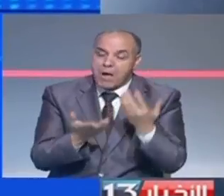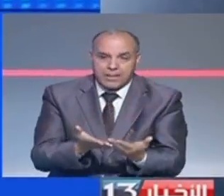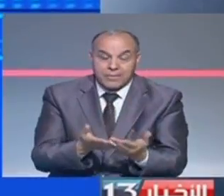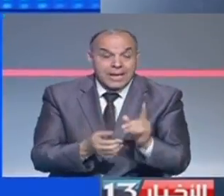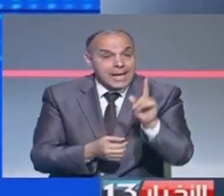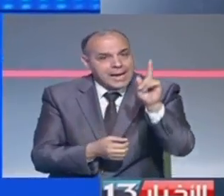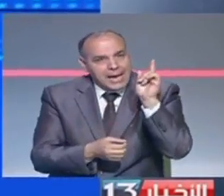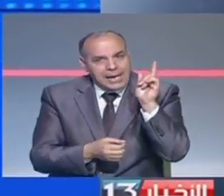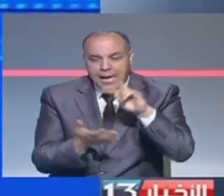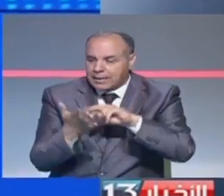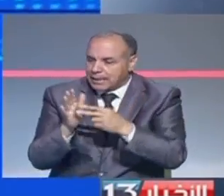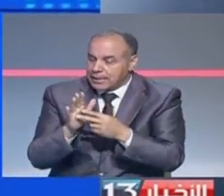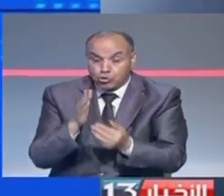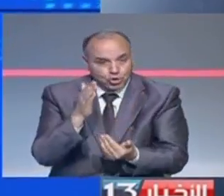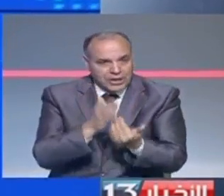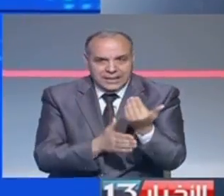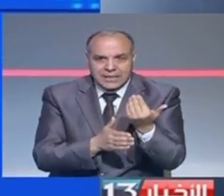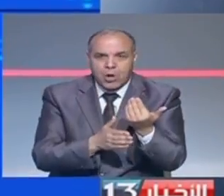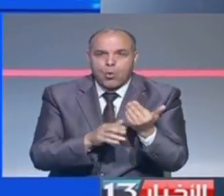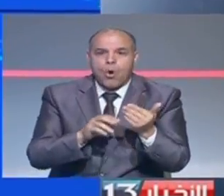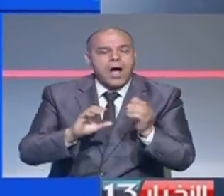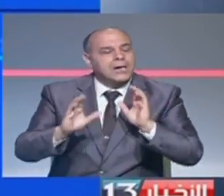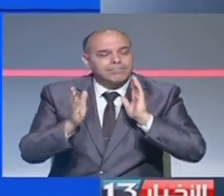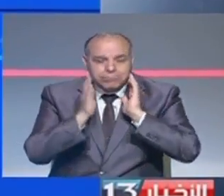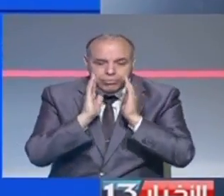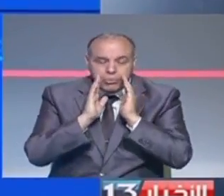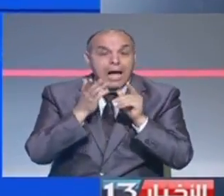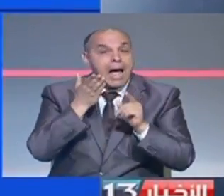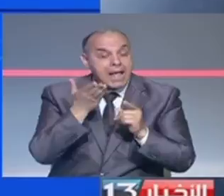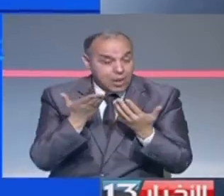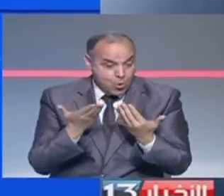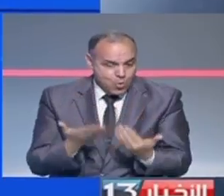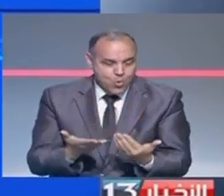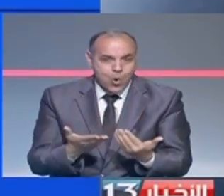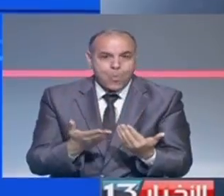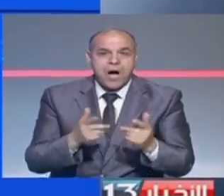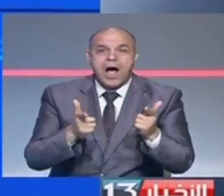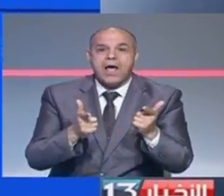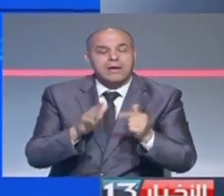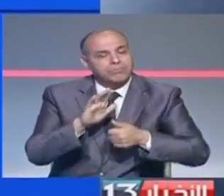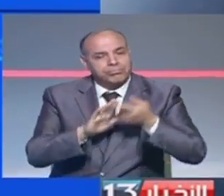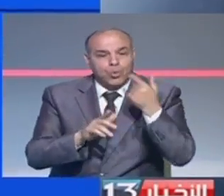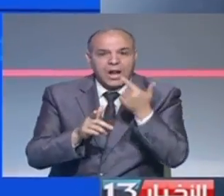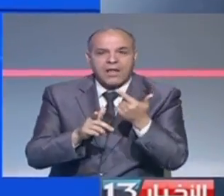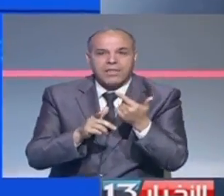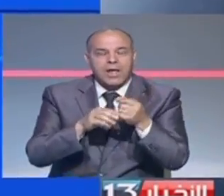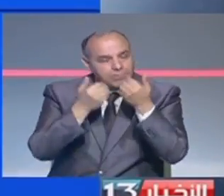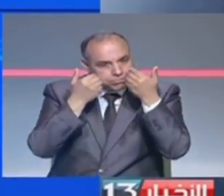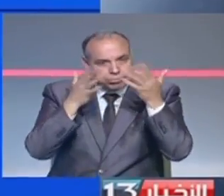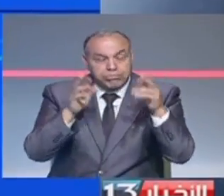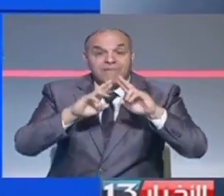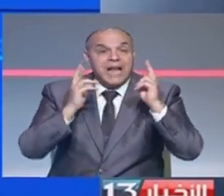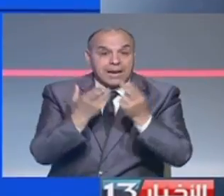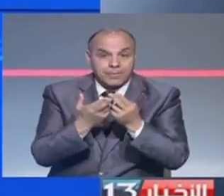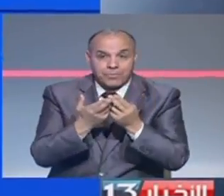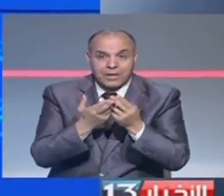لكن التقنيات الحديثه ووسائل التواصل شكلت اليوم العنصر الابرز في الانفتاح على العالم